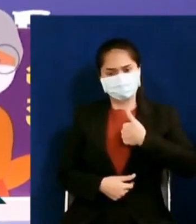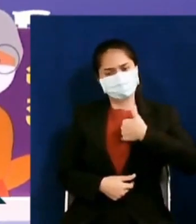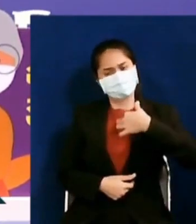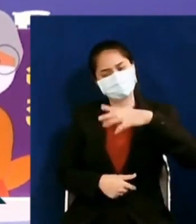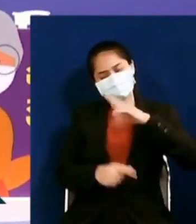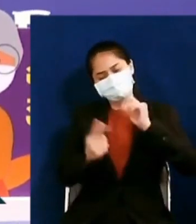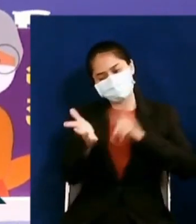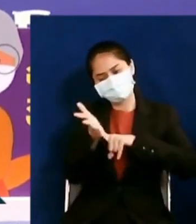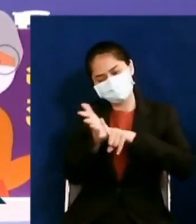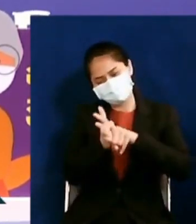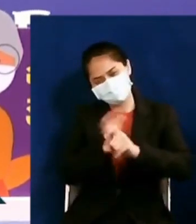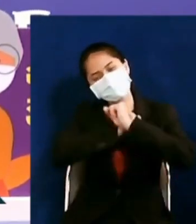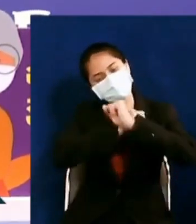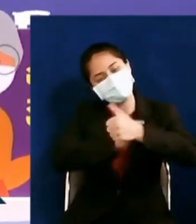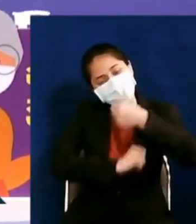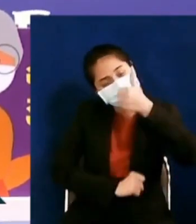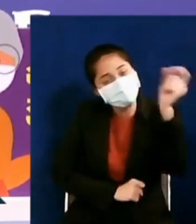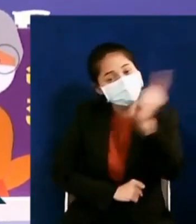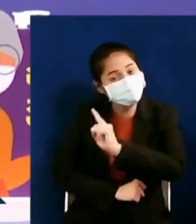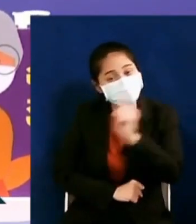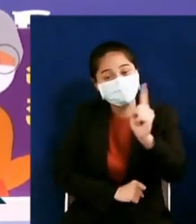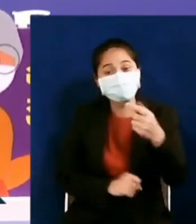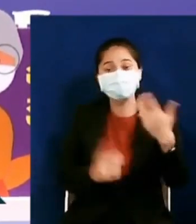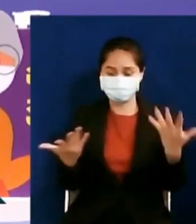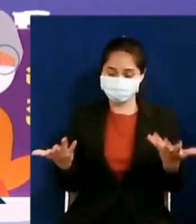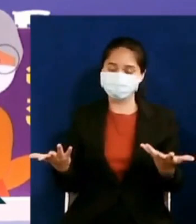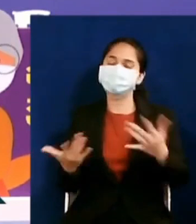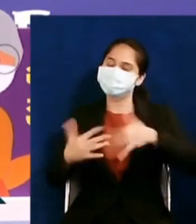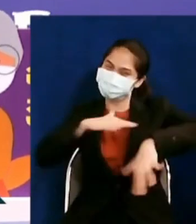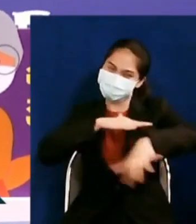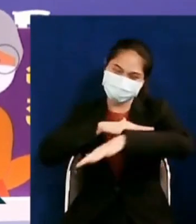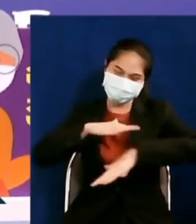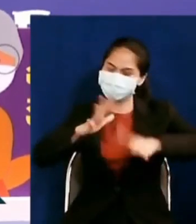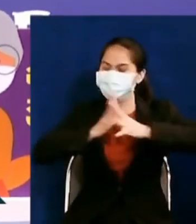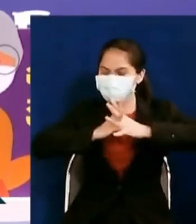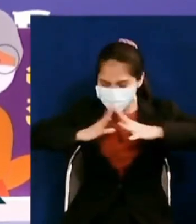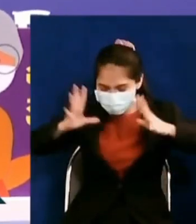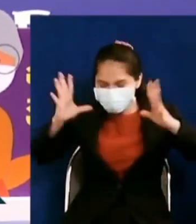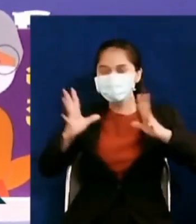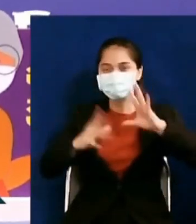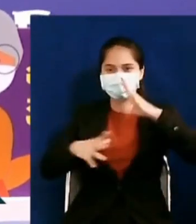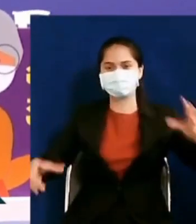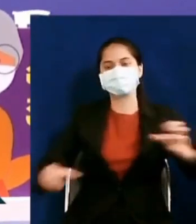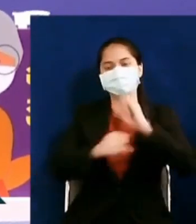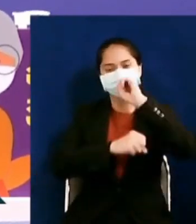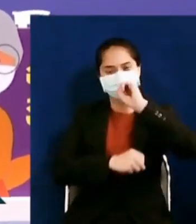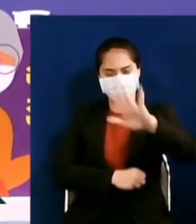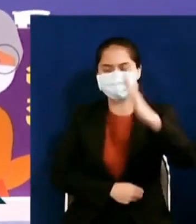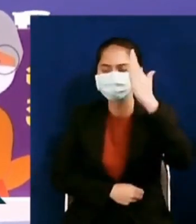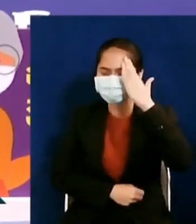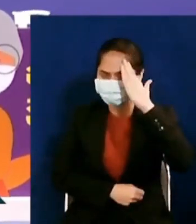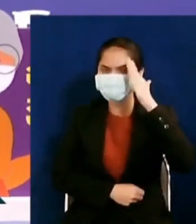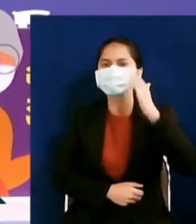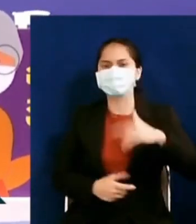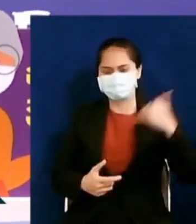ำแหน่งที่ตรวจหรือลบทุกยีนที่ตรวจถ้าเป็นบวกก็ต้องบวกทั้งหมดค่ะส่วนกรณีที่ยีน1เป็น